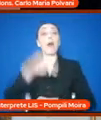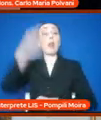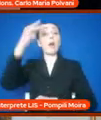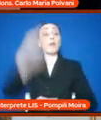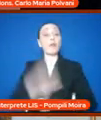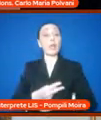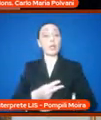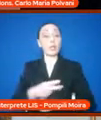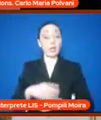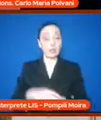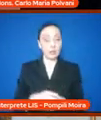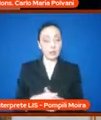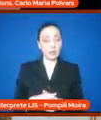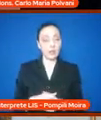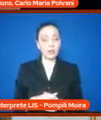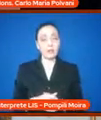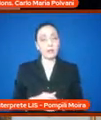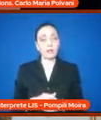todos.